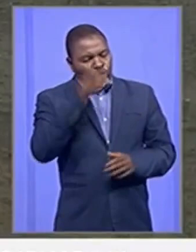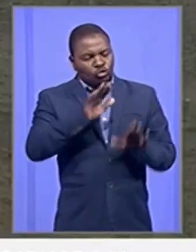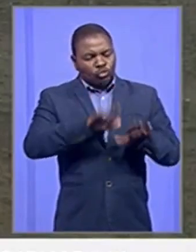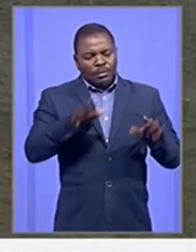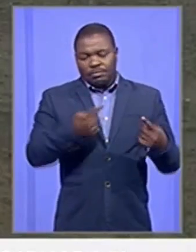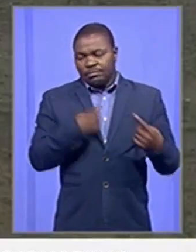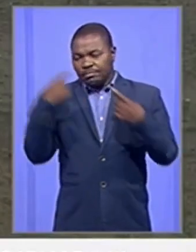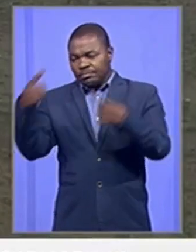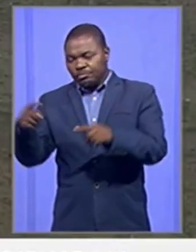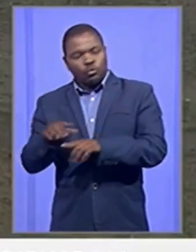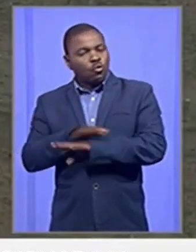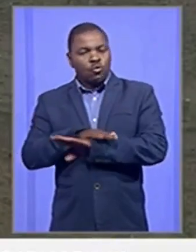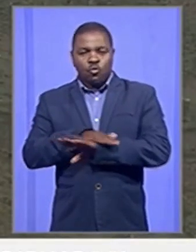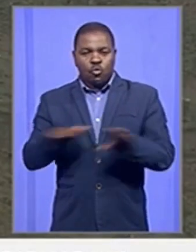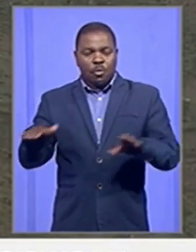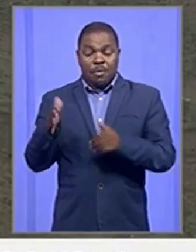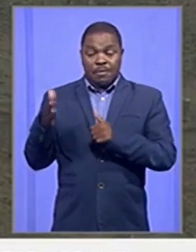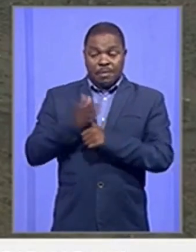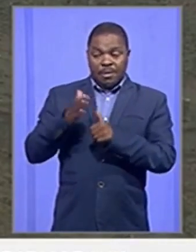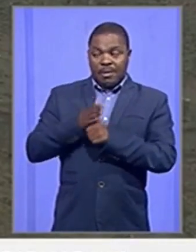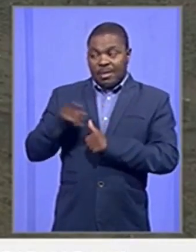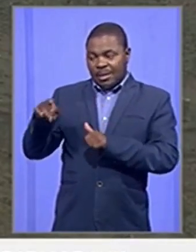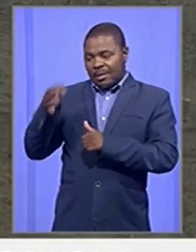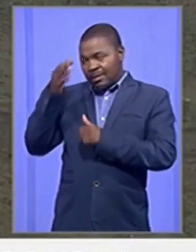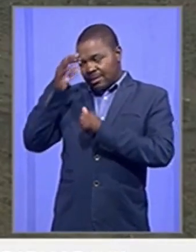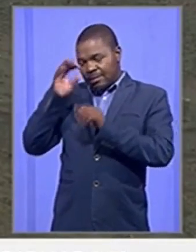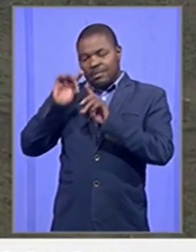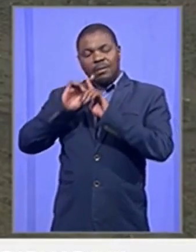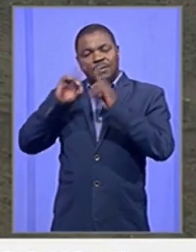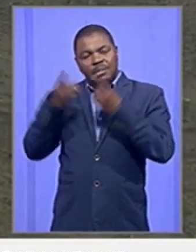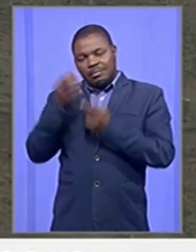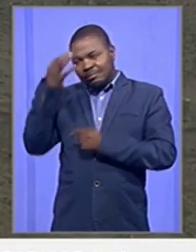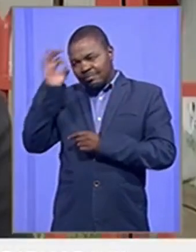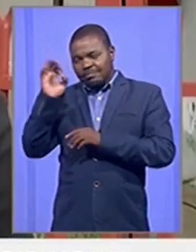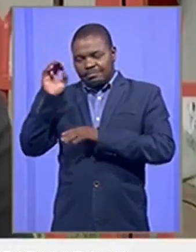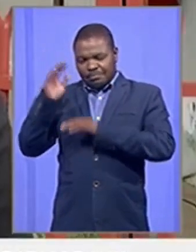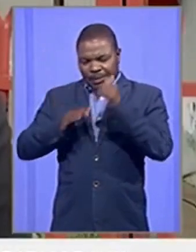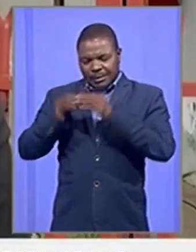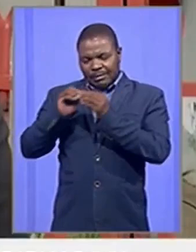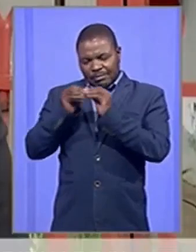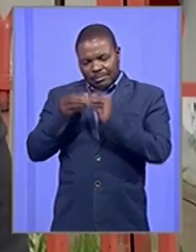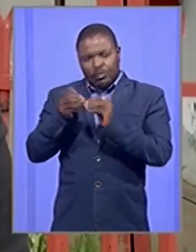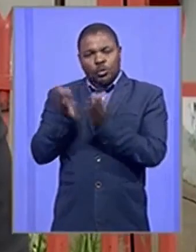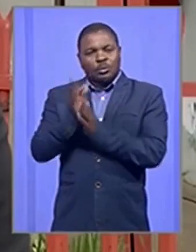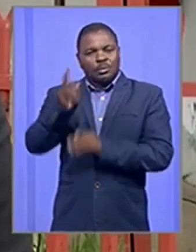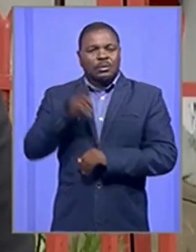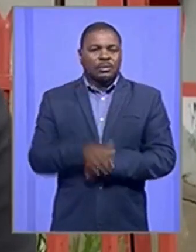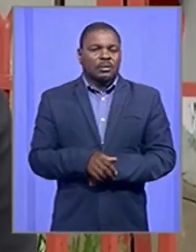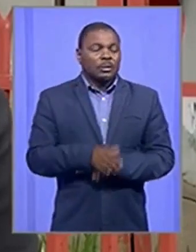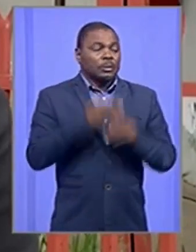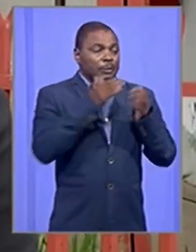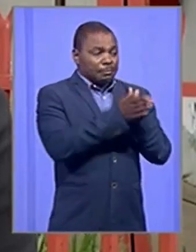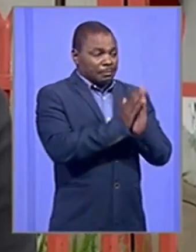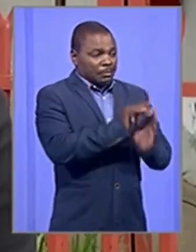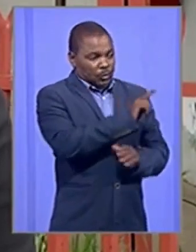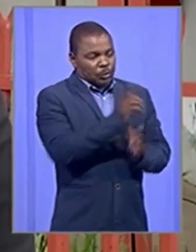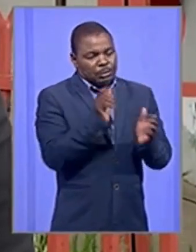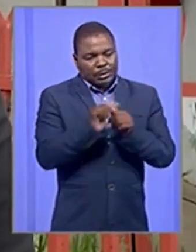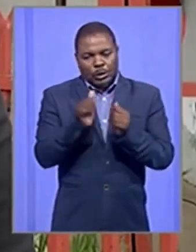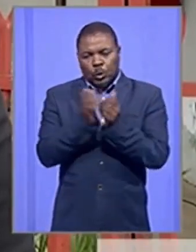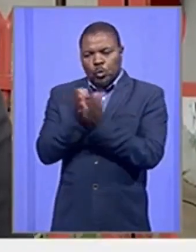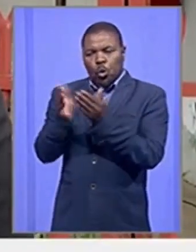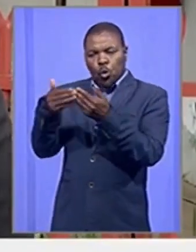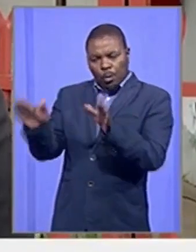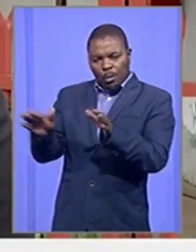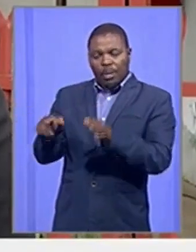go fitlhela Lefapha la Thuto le samagana le kgwetlho e. Re ikgopelela setšhaba gore ha re buleng sekolo re tla ilukisha taba